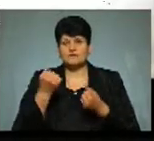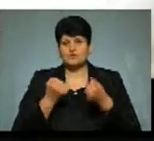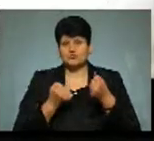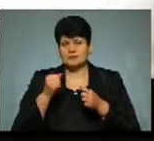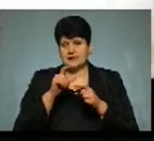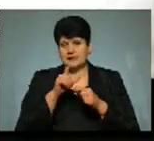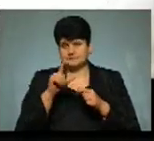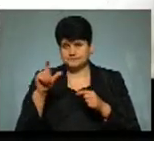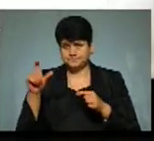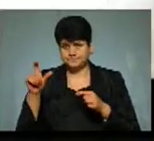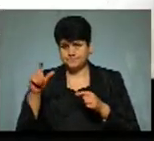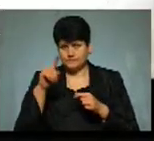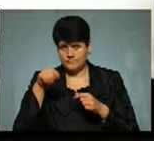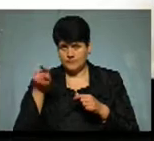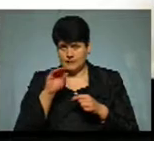засобу. І